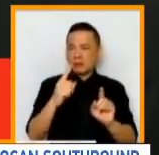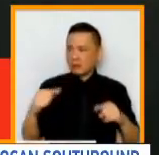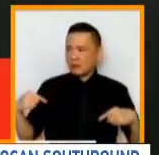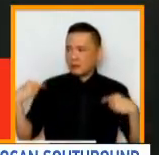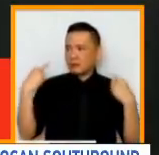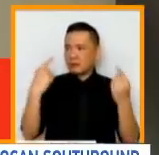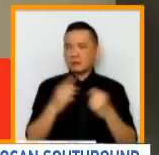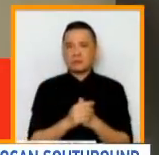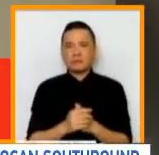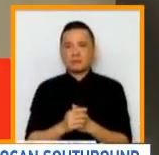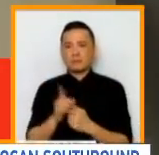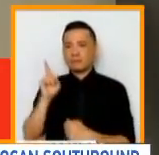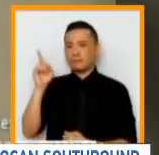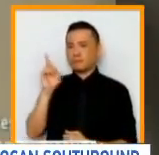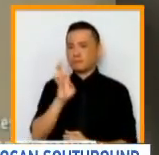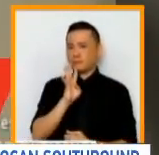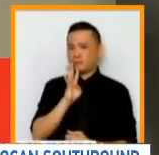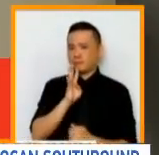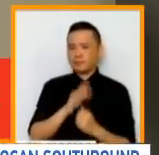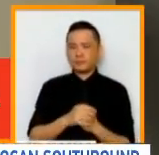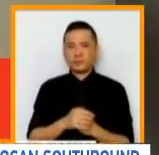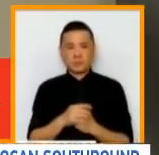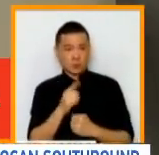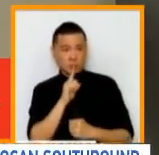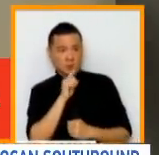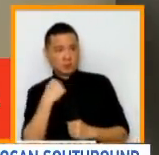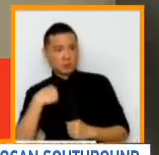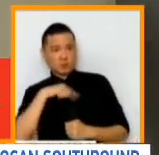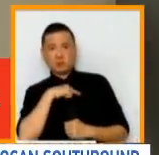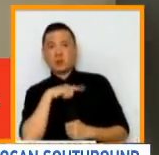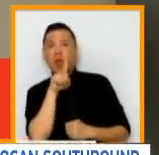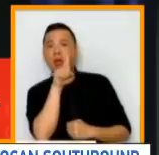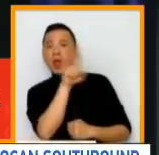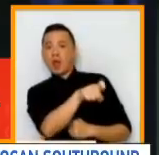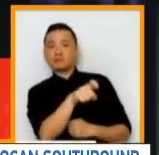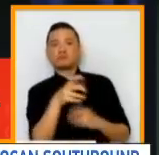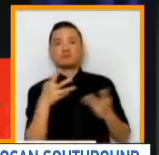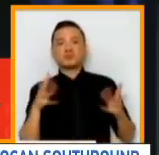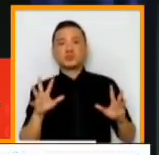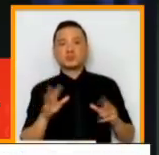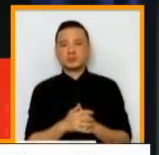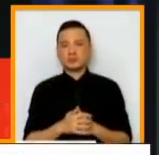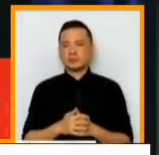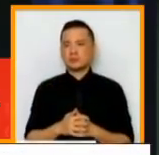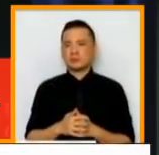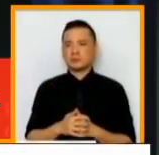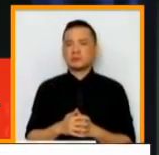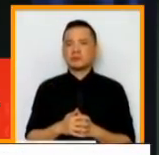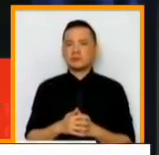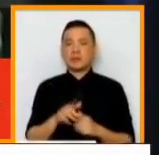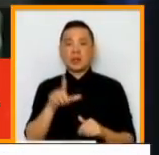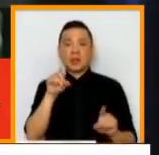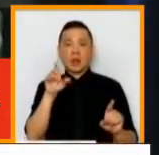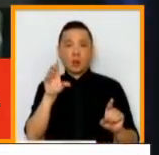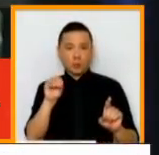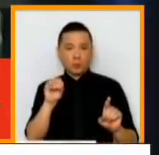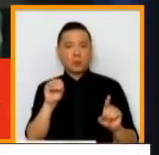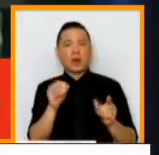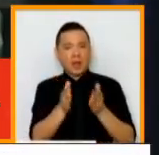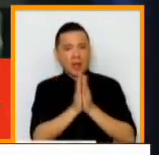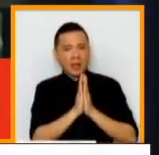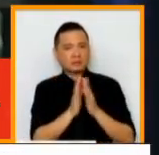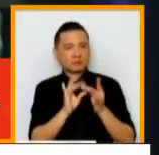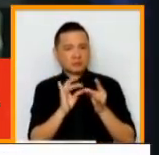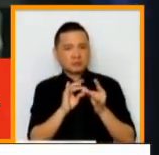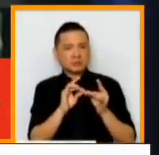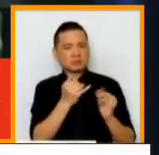a caution. Sinubukan namin kunin ng pahayag ni Lau pero tumanggi ito, sabi ni Presidential Spokesman Harry Roque. Hindi ko po alam kung nasaan